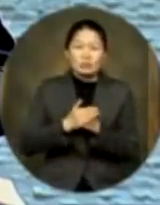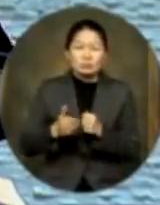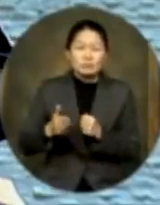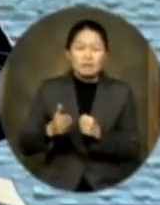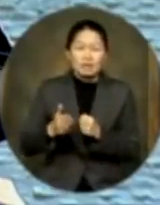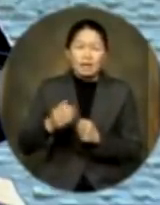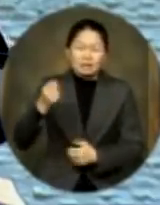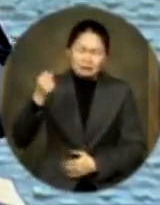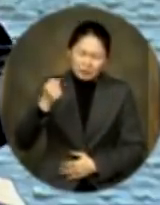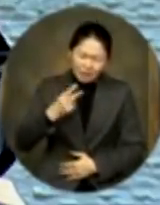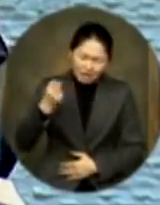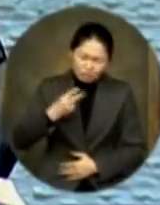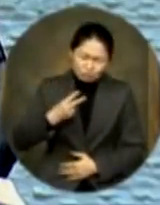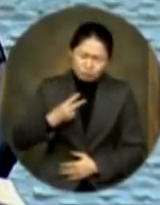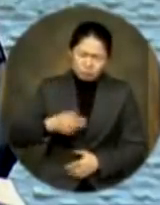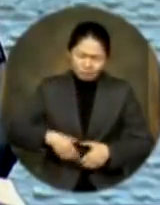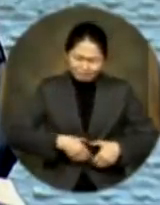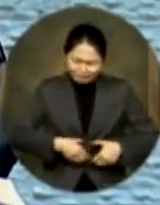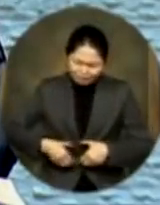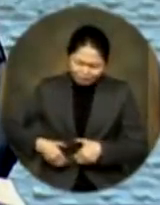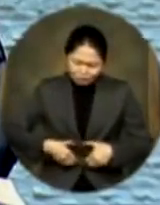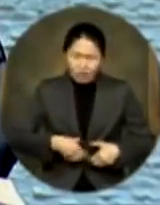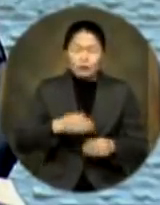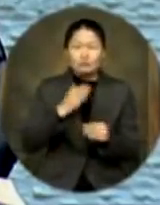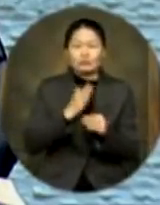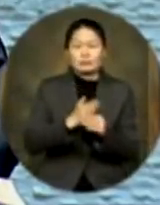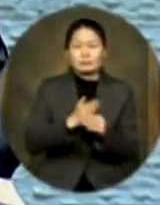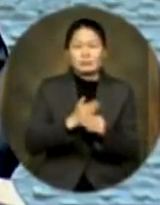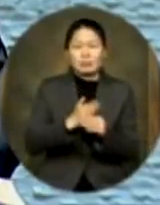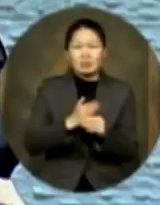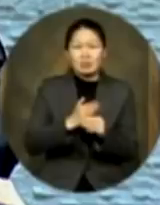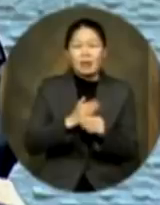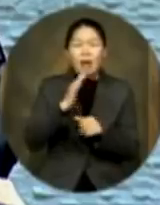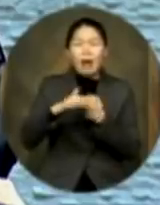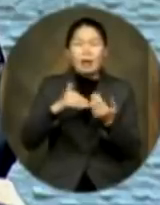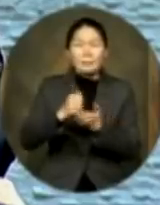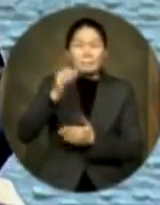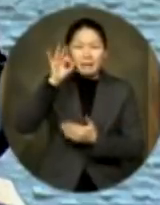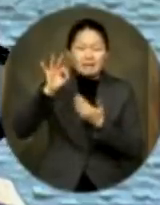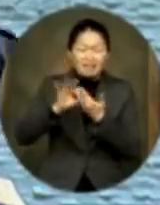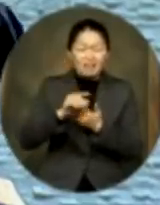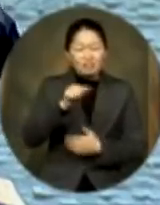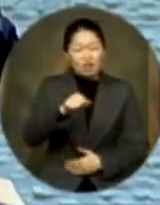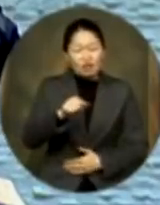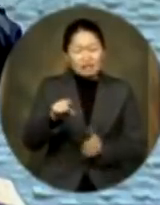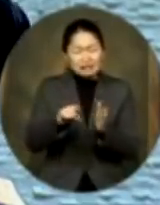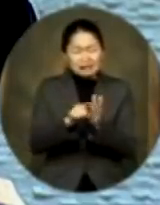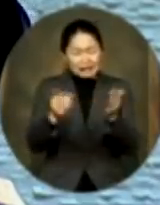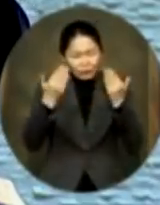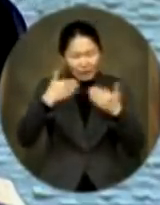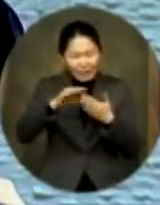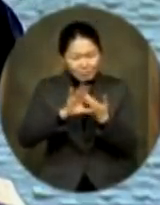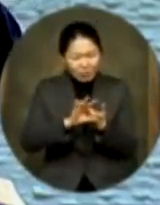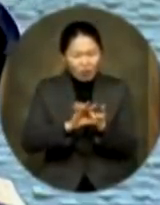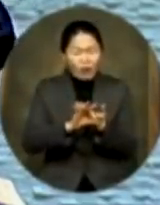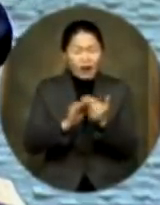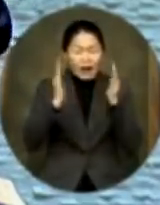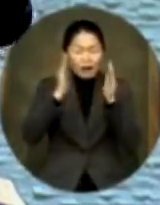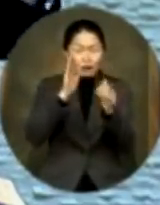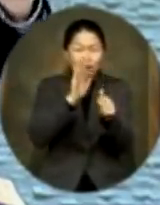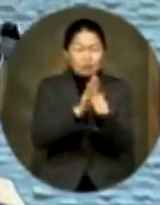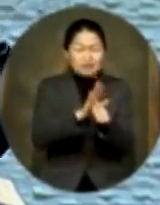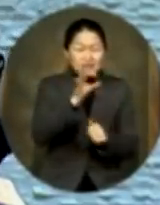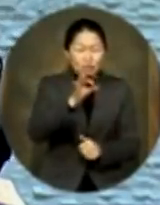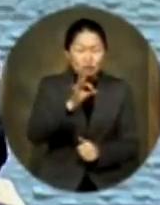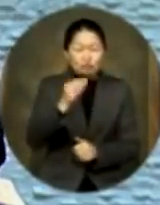자꾸 주저하고 있는 것이더라 하나님이 만약에 너 신학교 가면 등록금 내가 누구